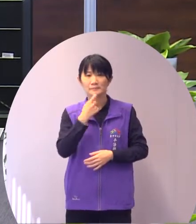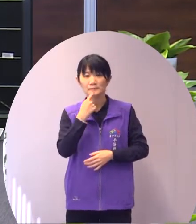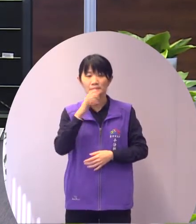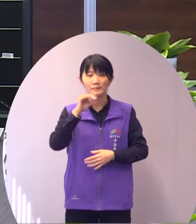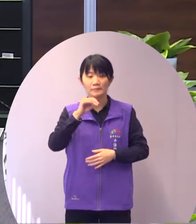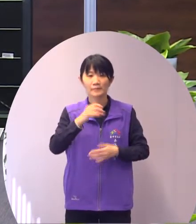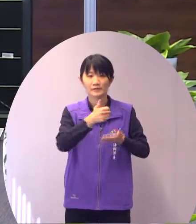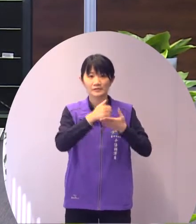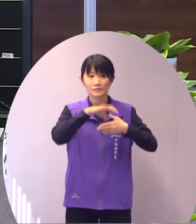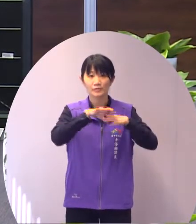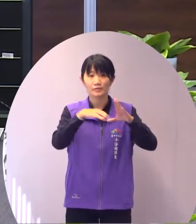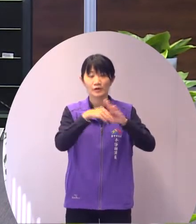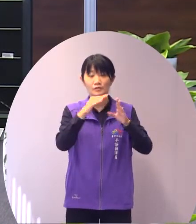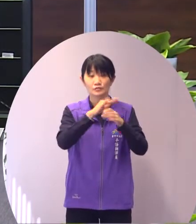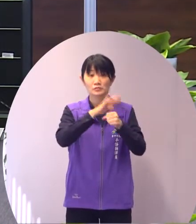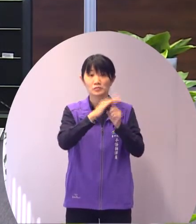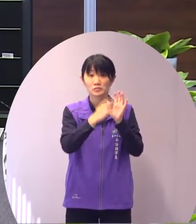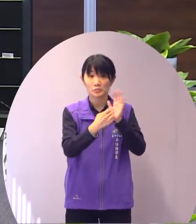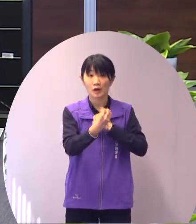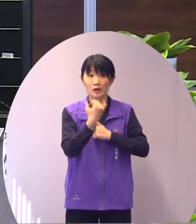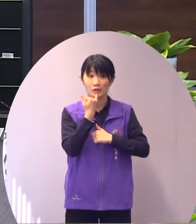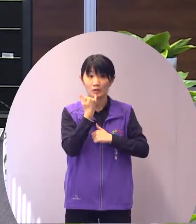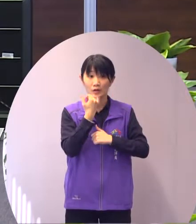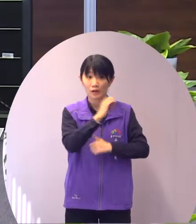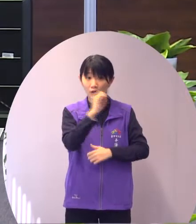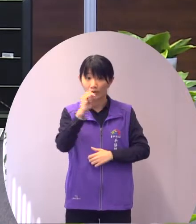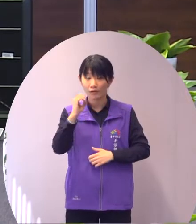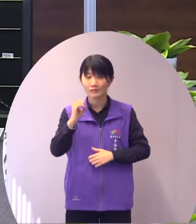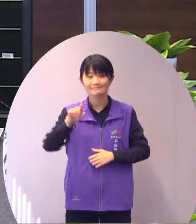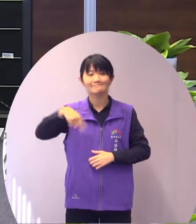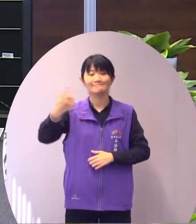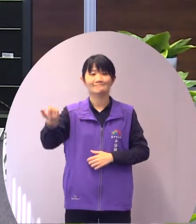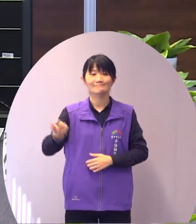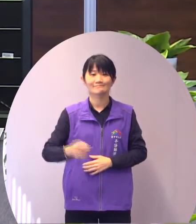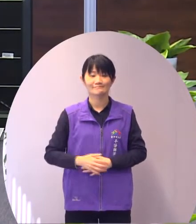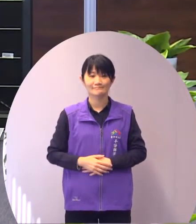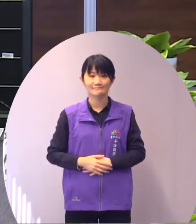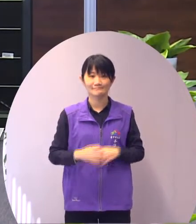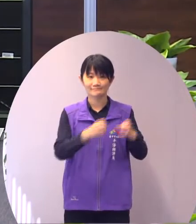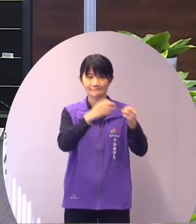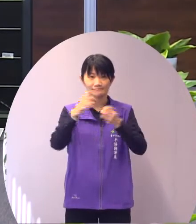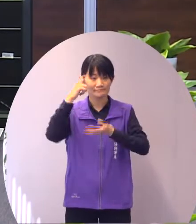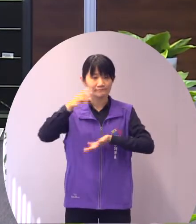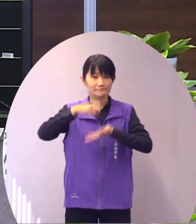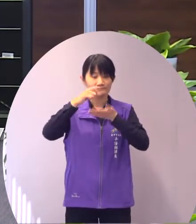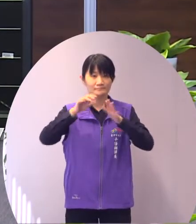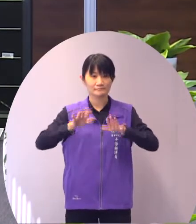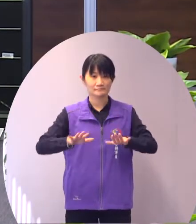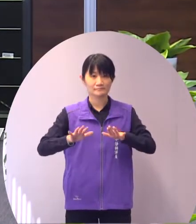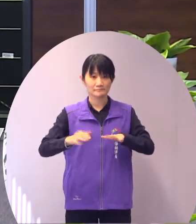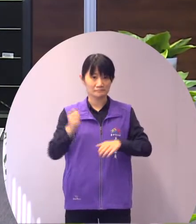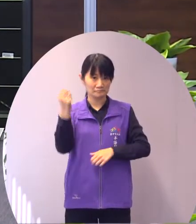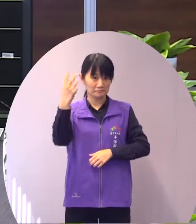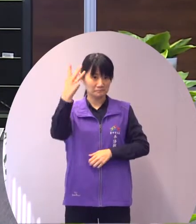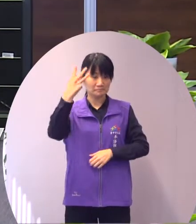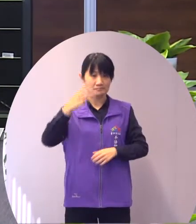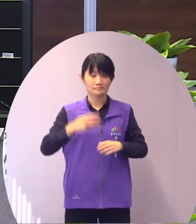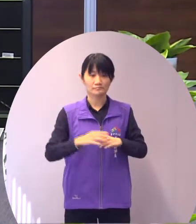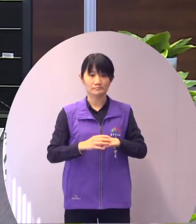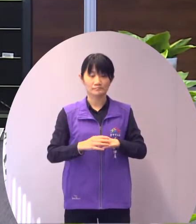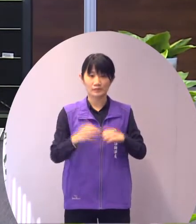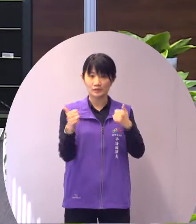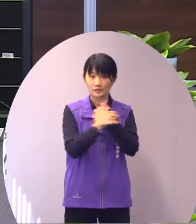步说明的？好，如果没有的话，我们进行下一个单元，谢谢。 讨论提案，本次计三案，案